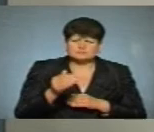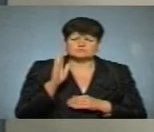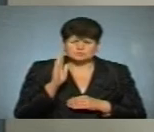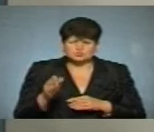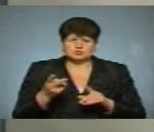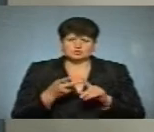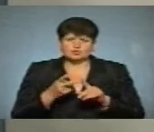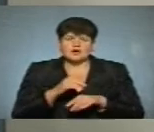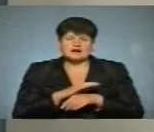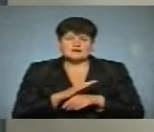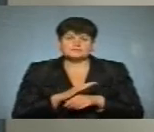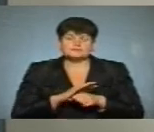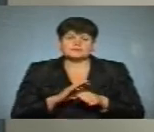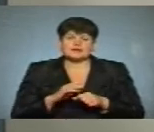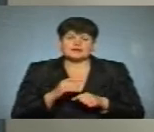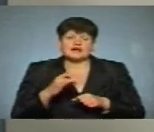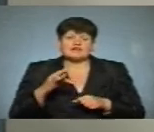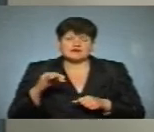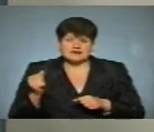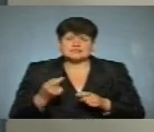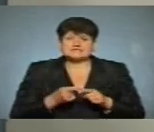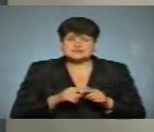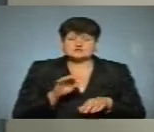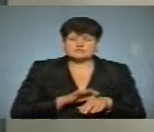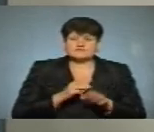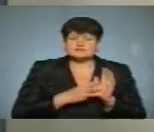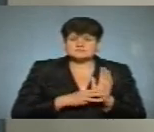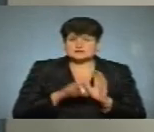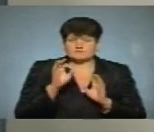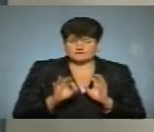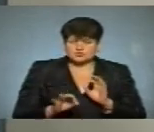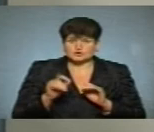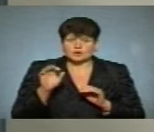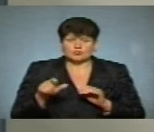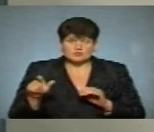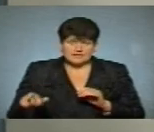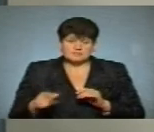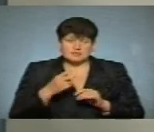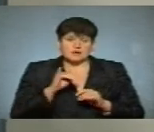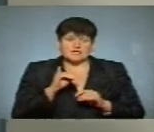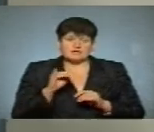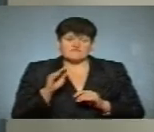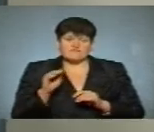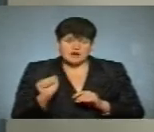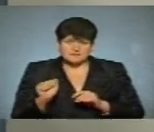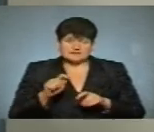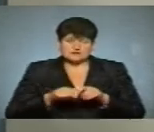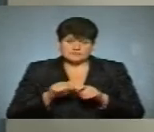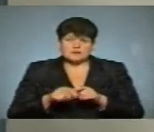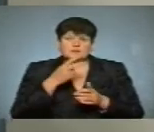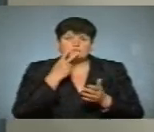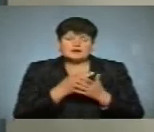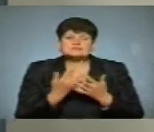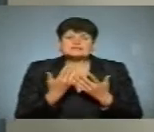що прохворіє 80% людей, якраз ІФА-тестування нам в найближчому часі, ми побачимо, скільки людей